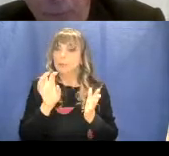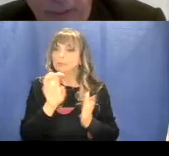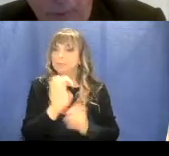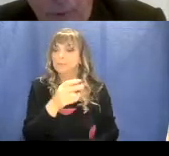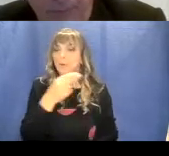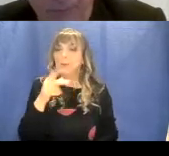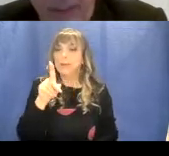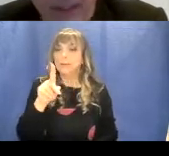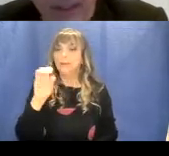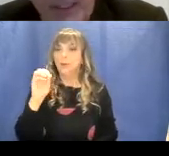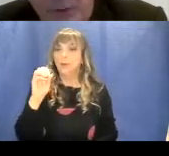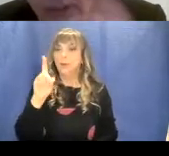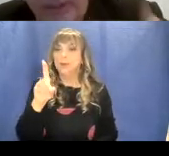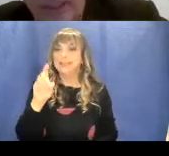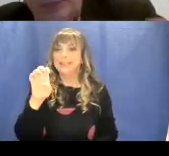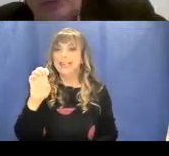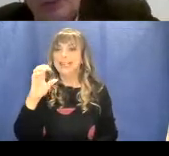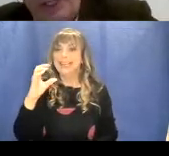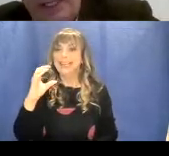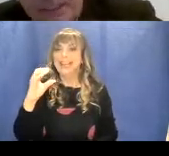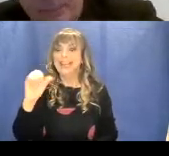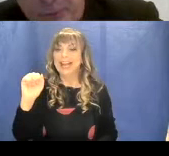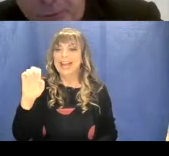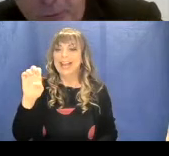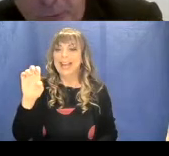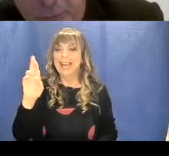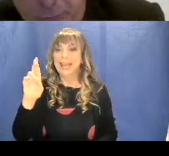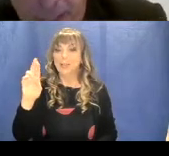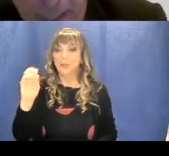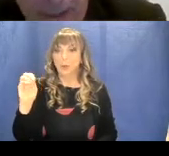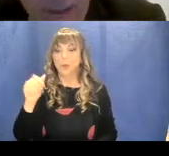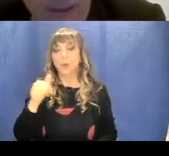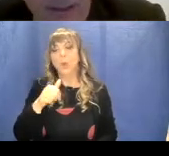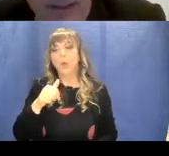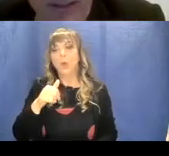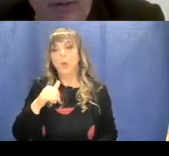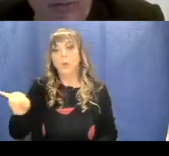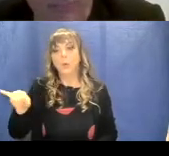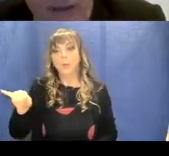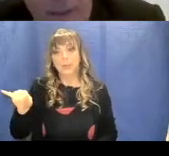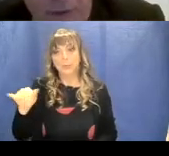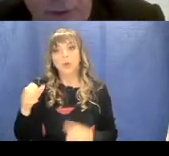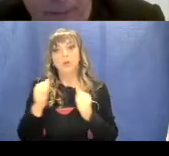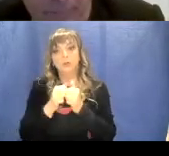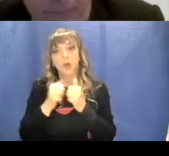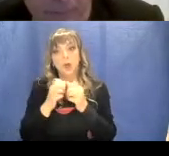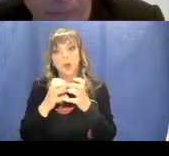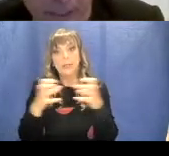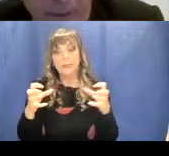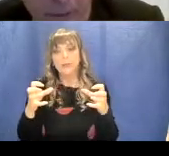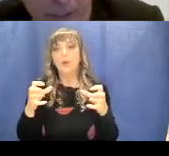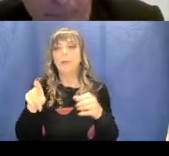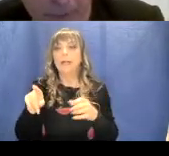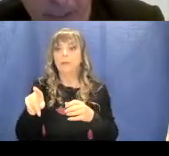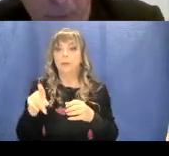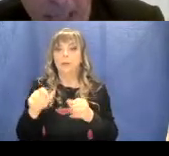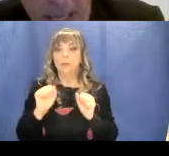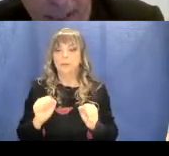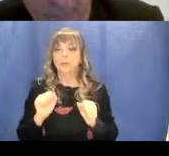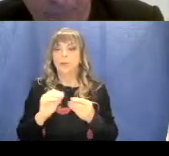l'ultimo dei solidi platonici che si possono costruire con facce poligoni